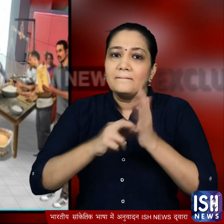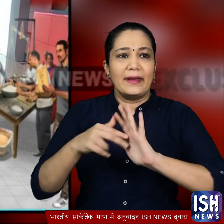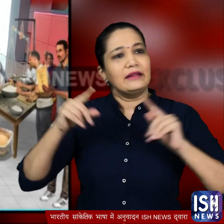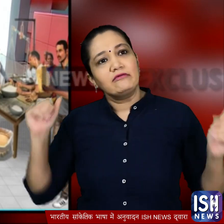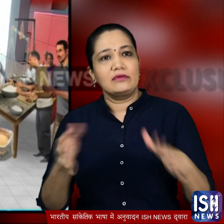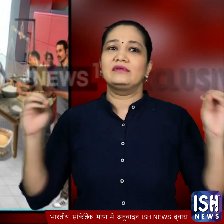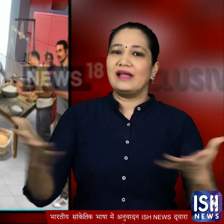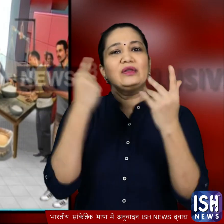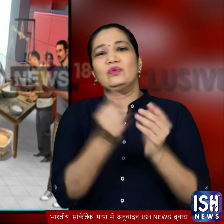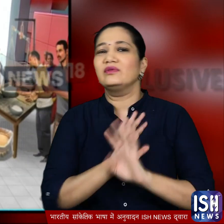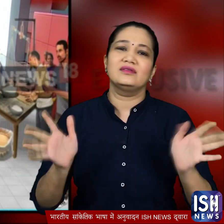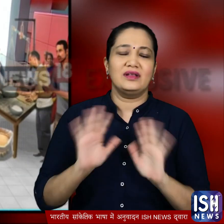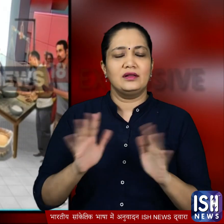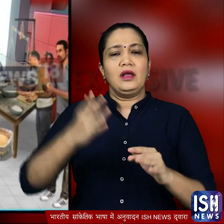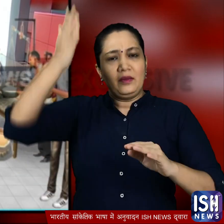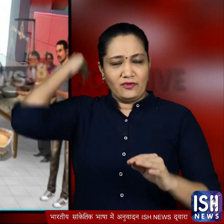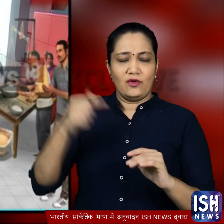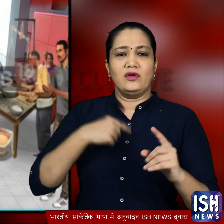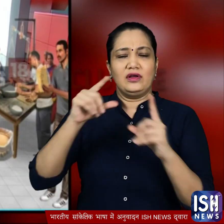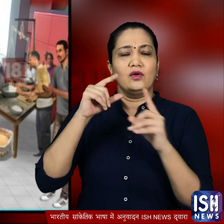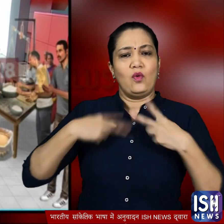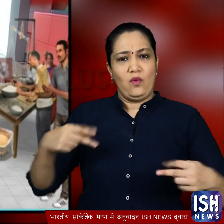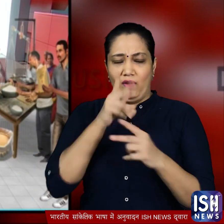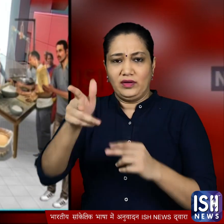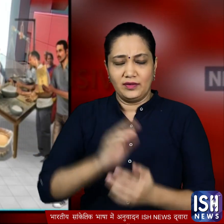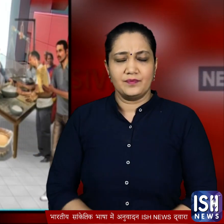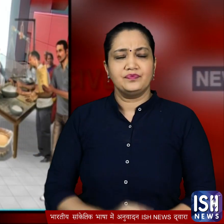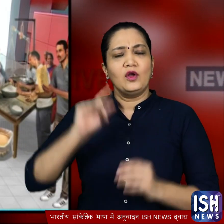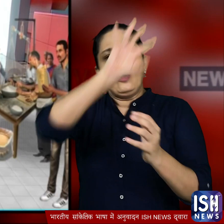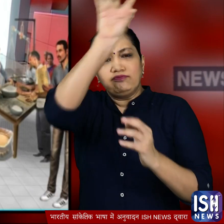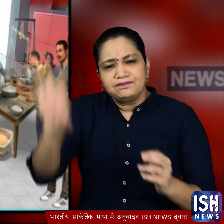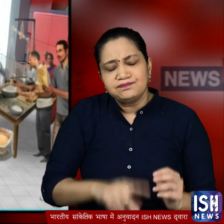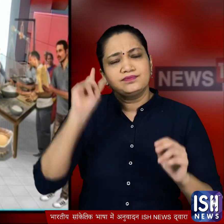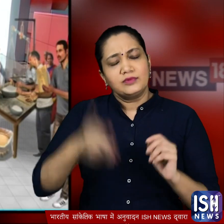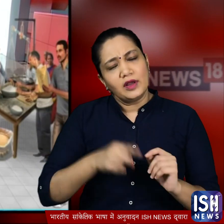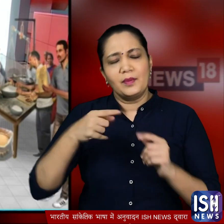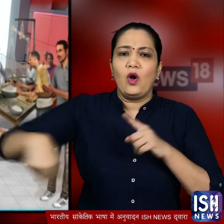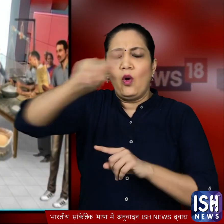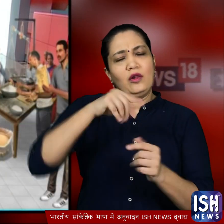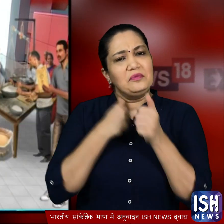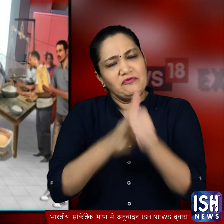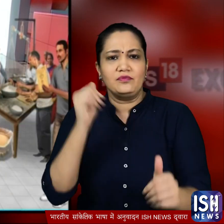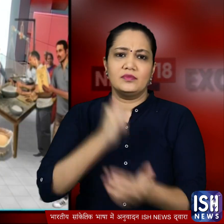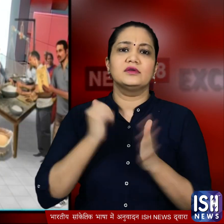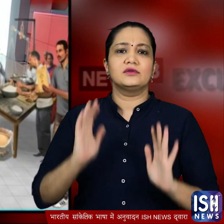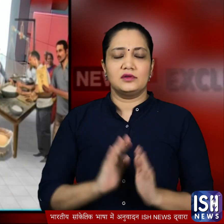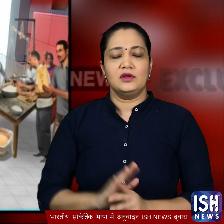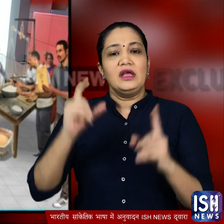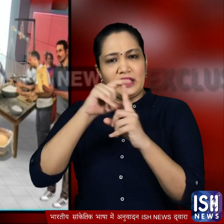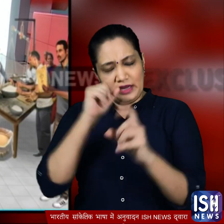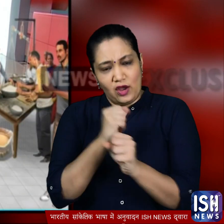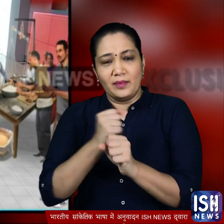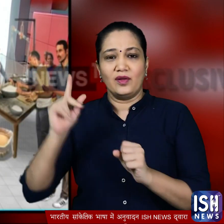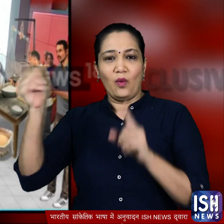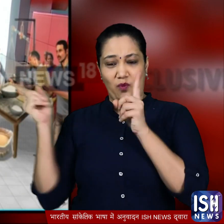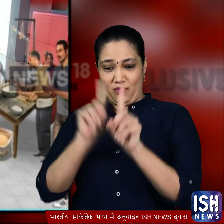माना जाएगा। असल में पिछली सुनवाई के वक्त कोर्ट ने हिदायत दी थी कि हर राज्य को इस योजना को लागू करना ही होगा। तब दिल्ली सरकार के